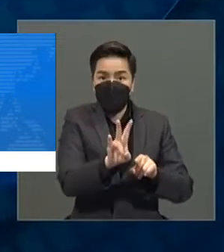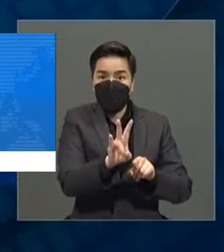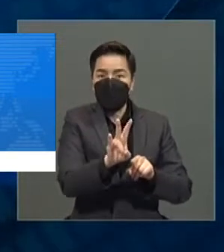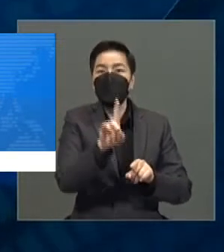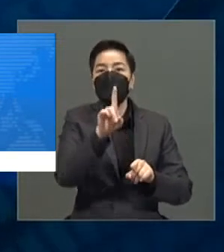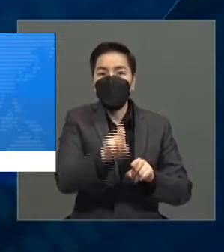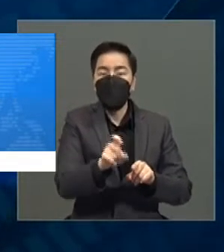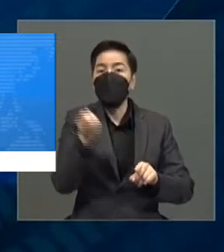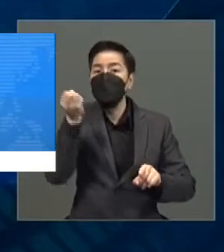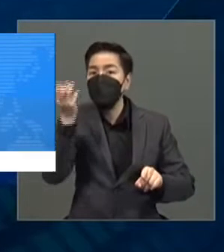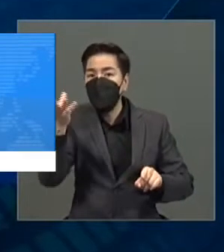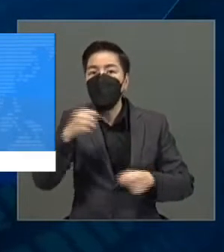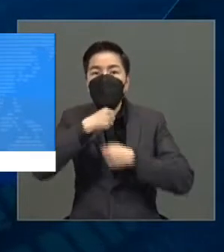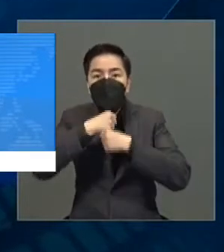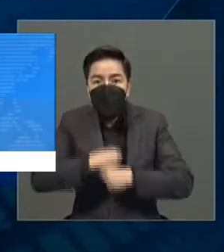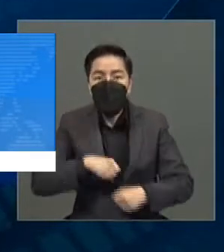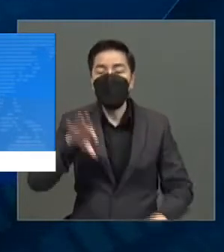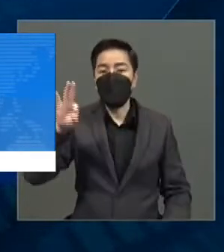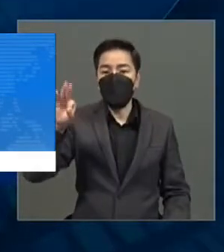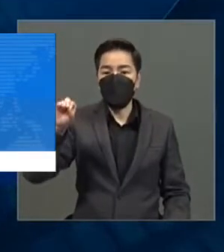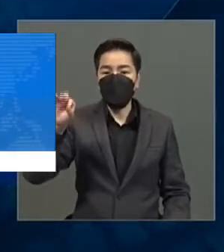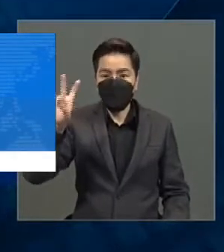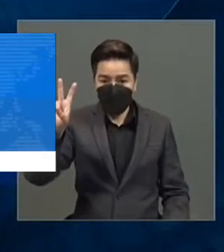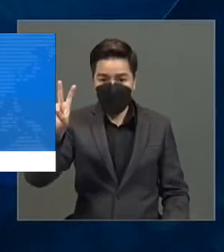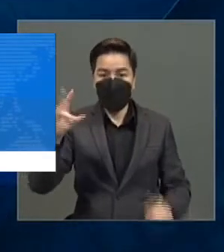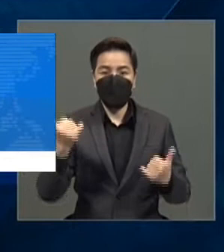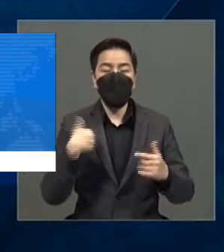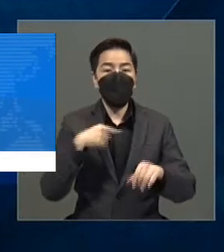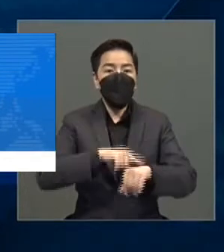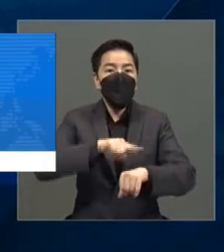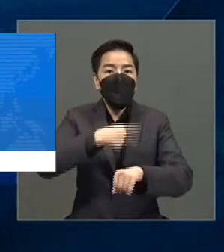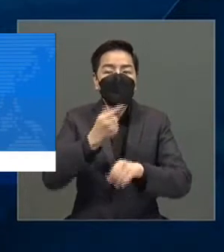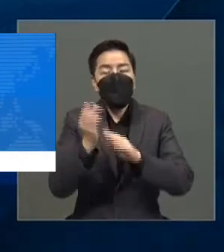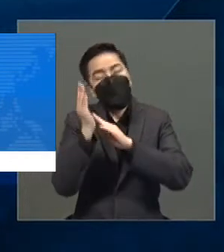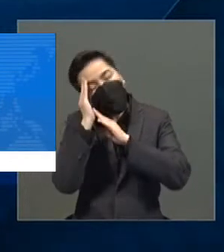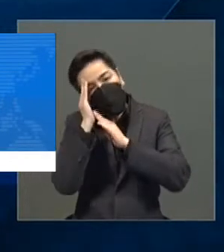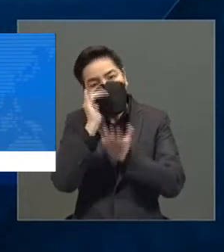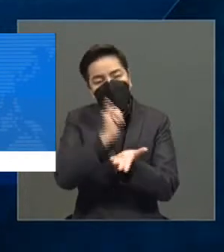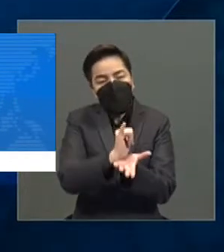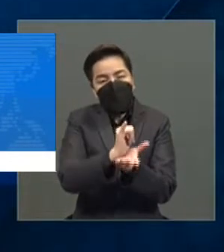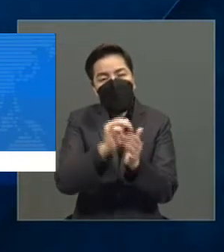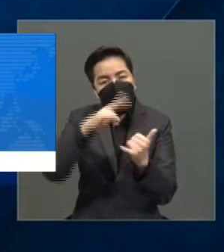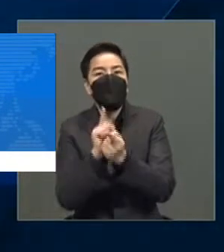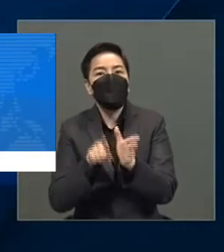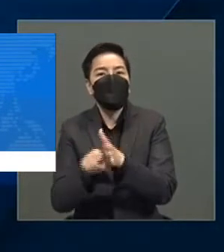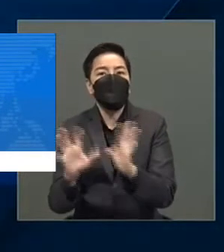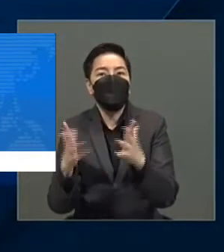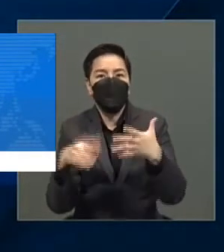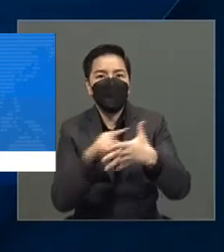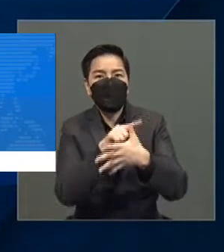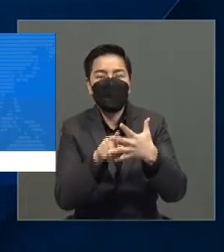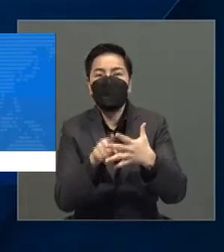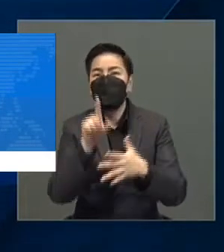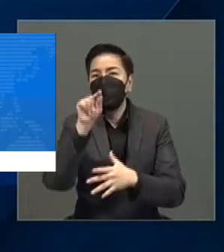คงสูงขึ้นมากที่สุดวันนี้ผู้ติดเชื้อกระจายอยู่ในพื้นที่ 32เขต 57คลัสเตอร์และพบ 2